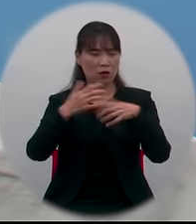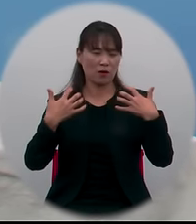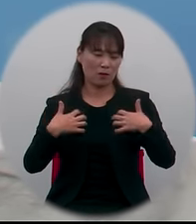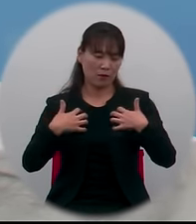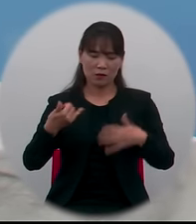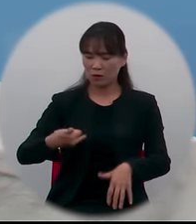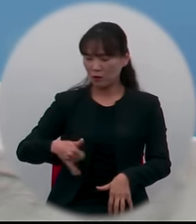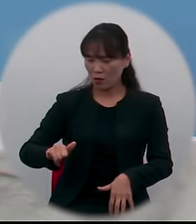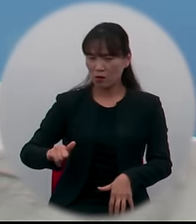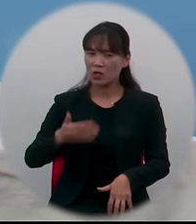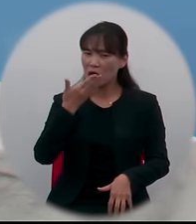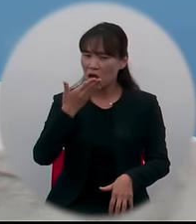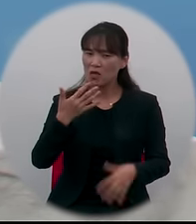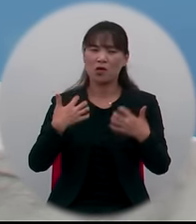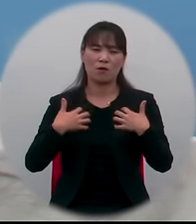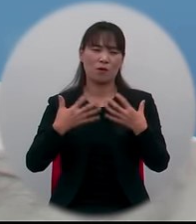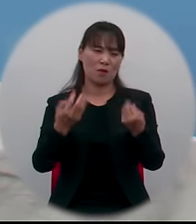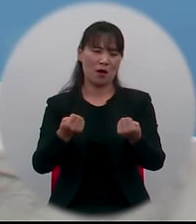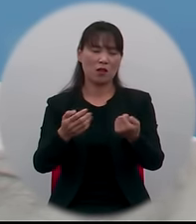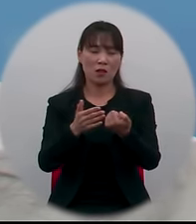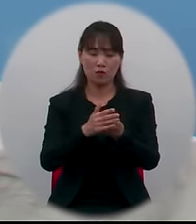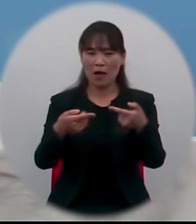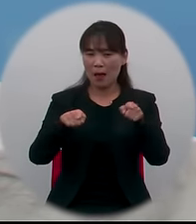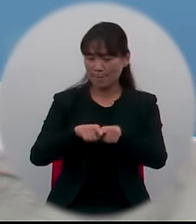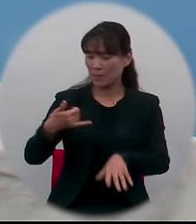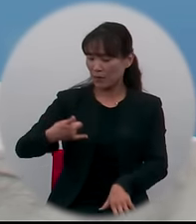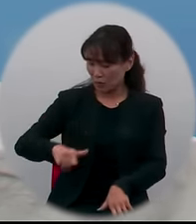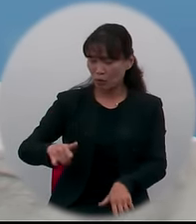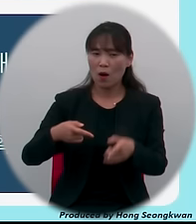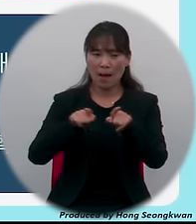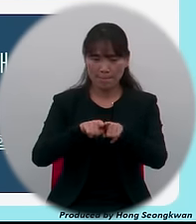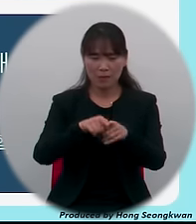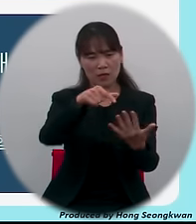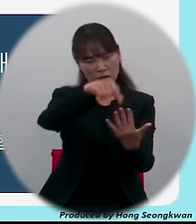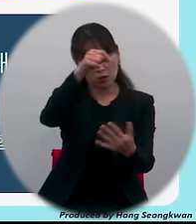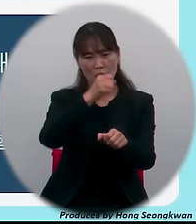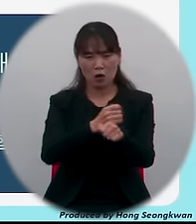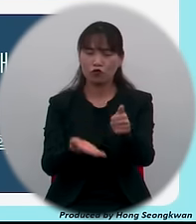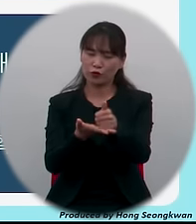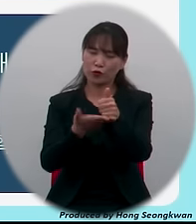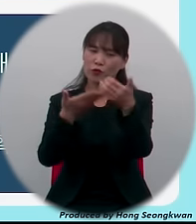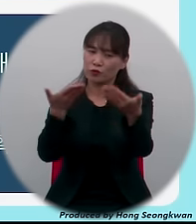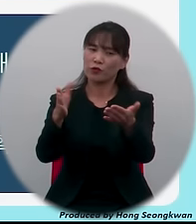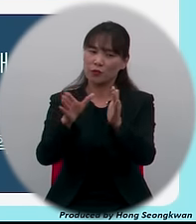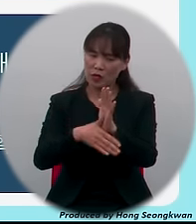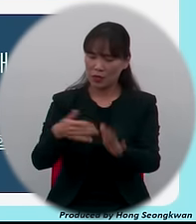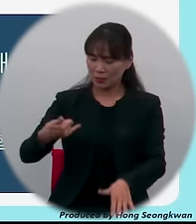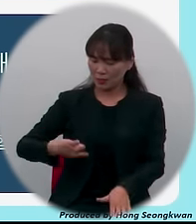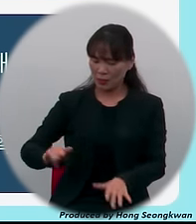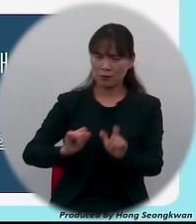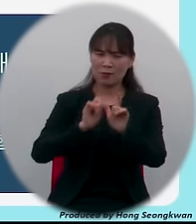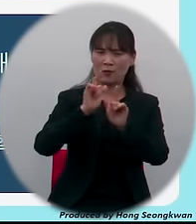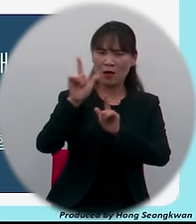중에 자녀들이 해도 좋은 게임들이 많아요 그런 게임들을 자녀들과 함께 선택해 보시고 혹은 추천해 주시게 될 때